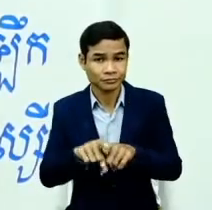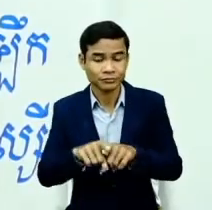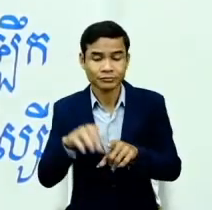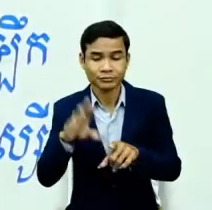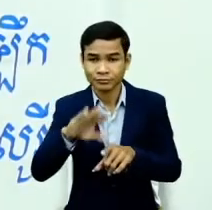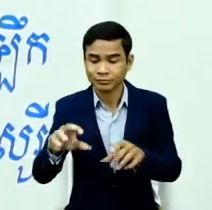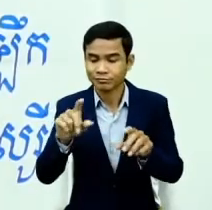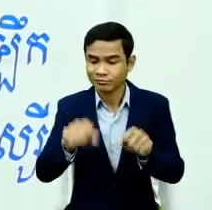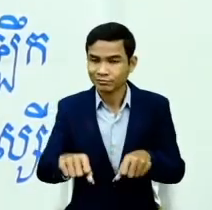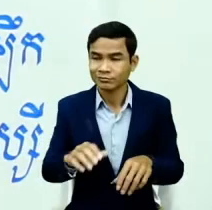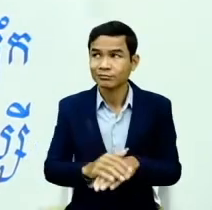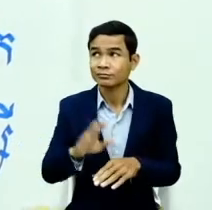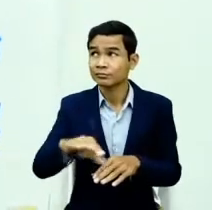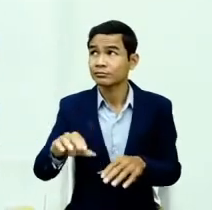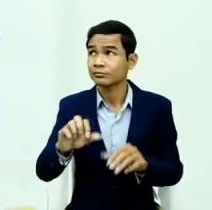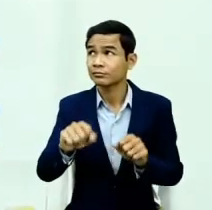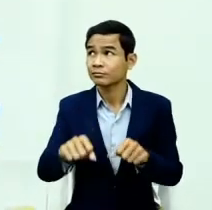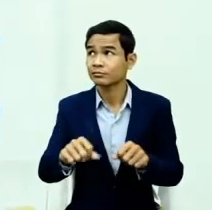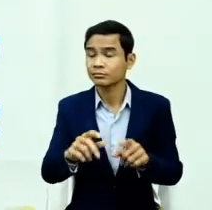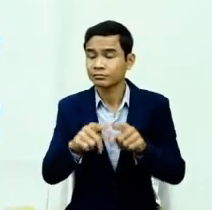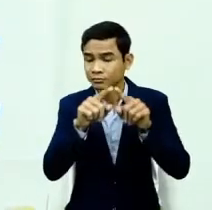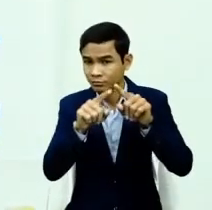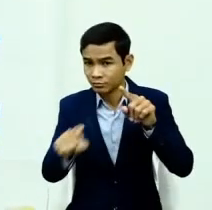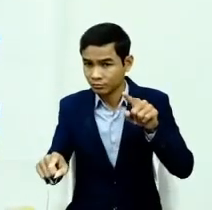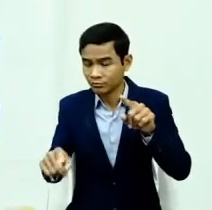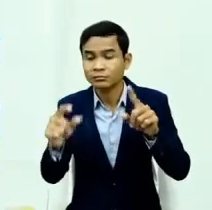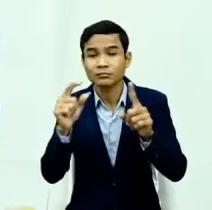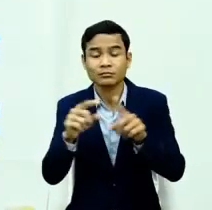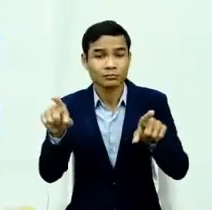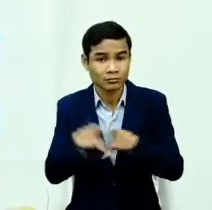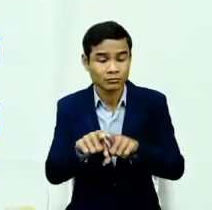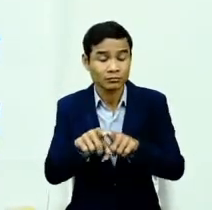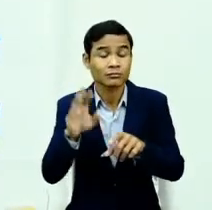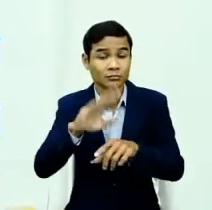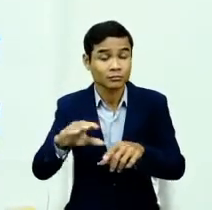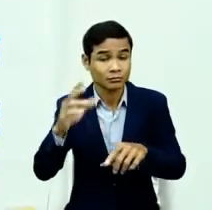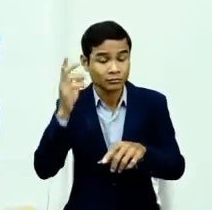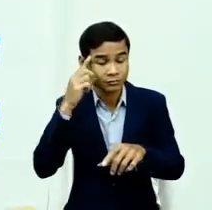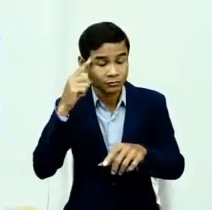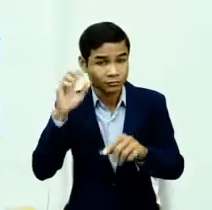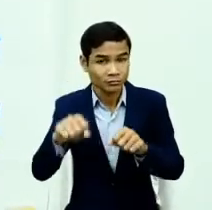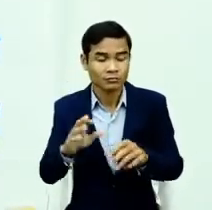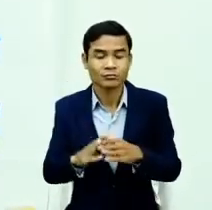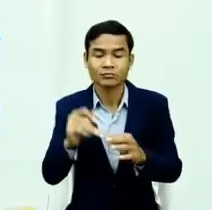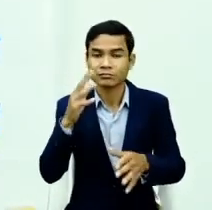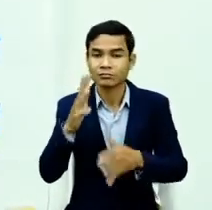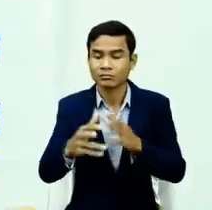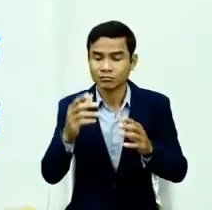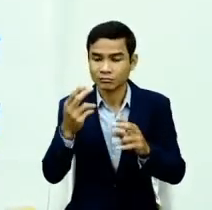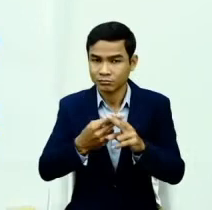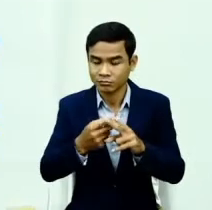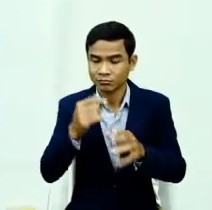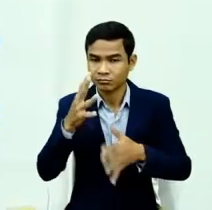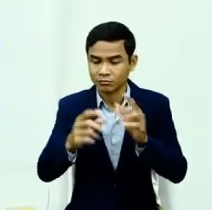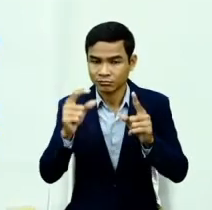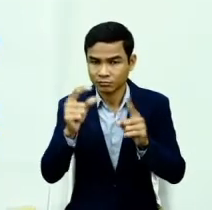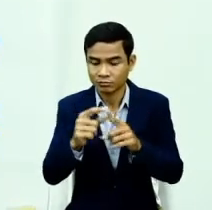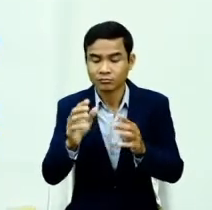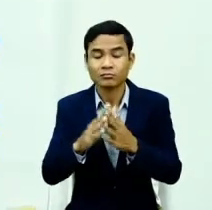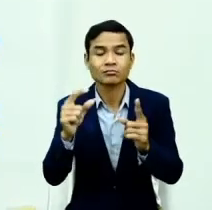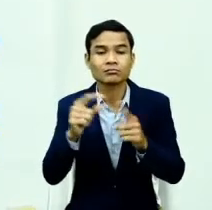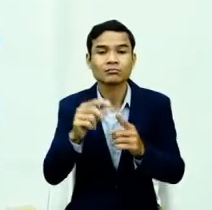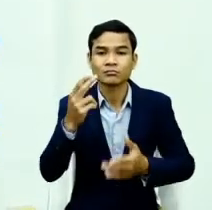khỉ khác chả cồn cụp chốt ta bịa đẻ đôi khỉ núm mà con ná chả cồn vực hạt an bịa từng ở nấy con đằng đằng tháp bịa nát đẻ đôi